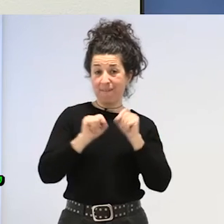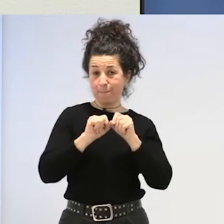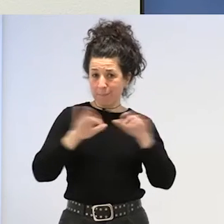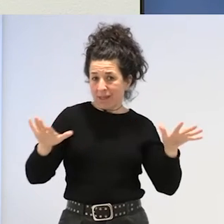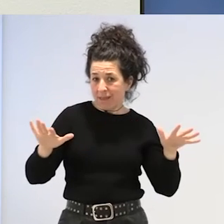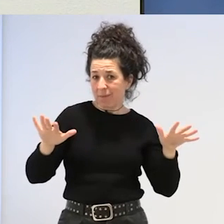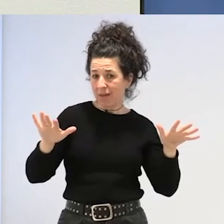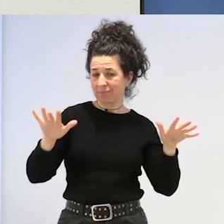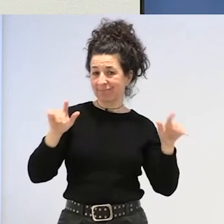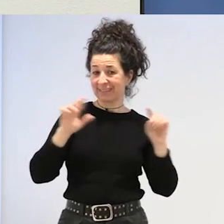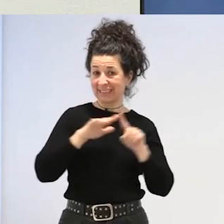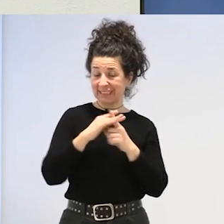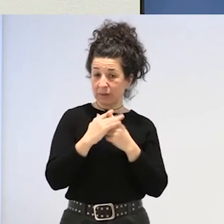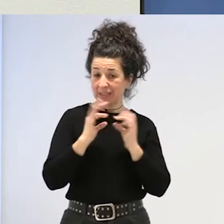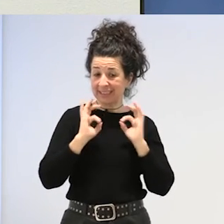dela